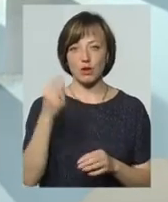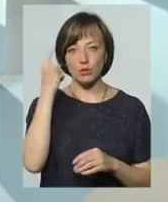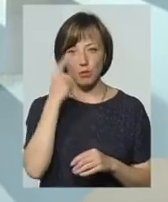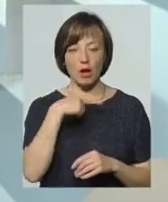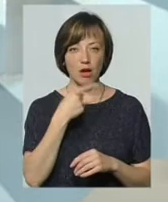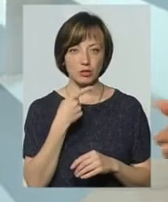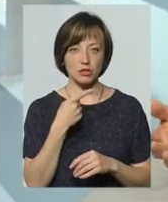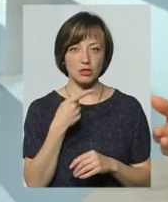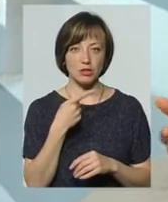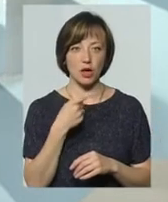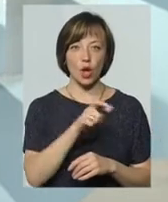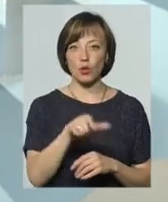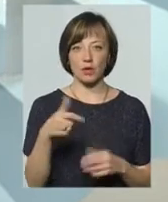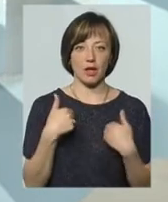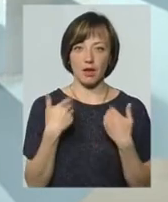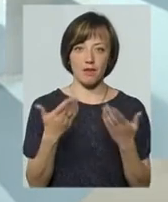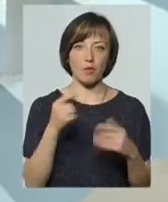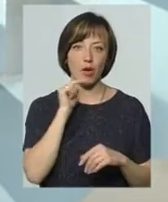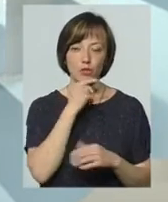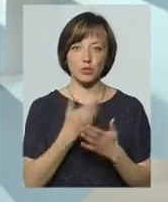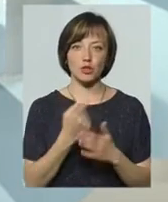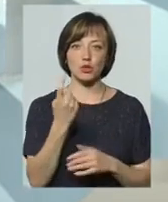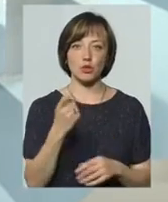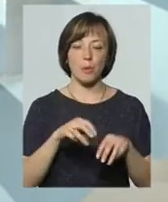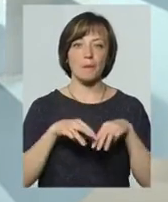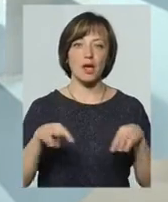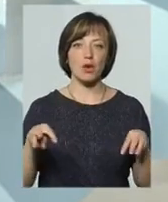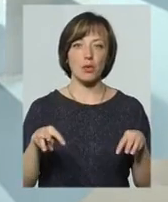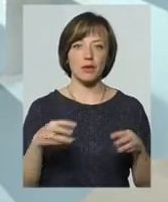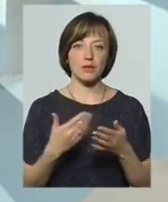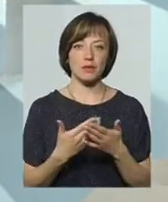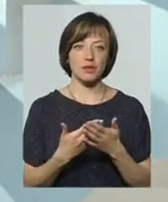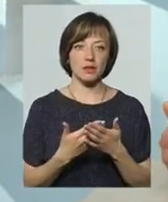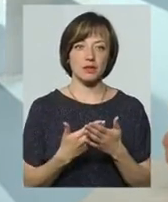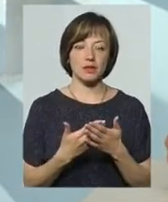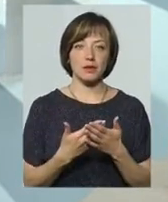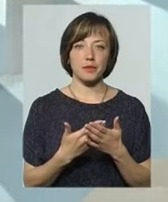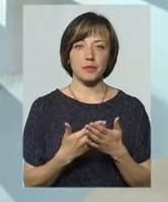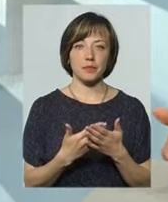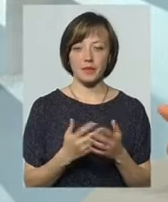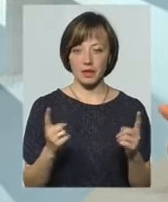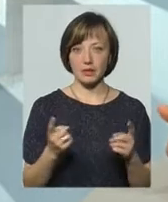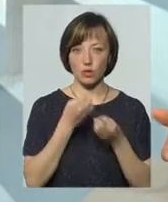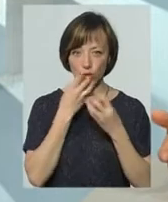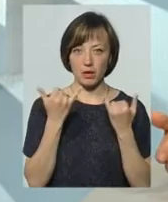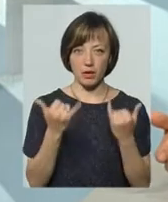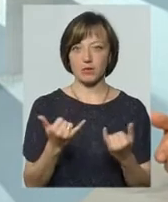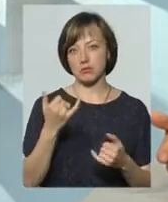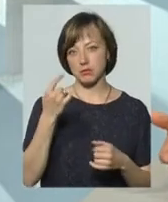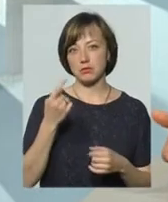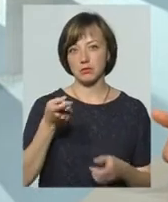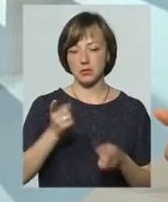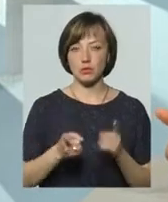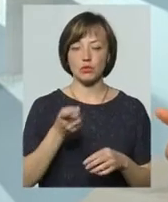каже, що там, люди, я вам економлю там 100 мільйонів, да, там, за певний період, це ж добре для вас. Вони скажуть, ну, звісно,